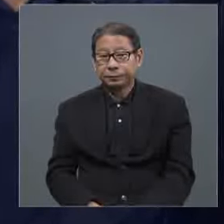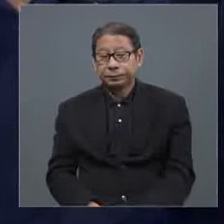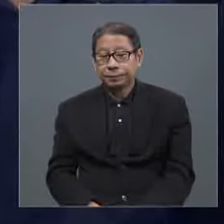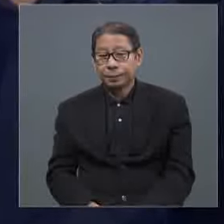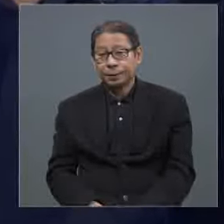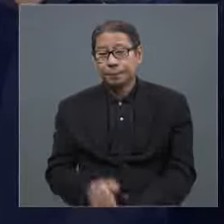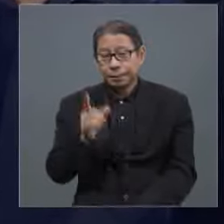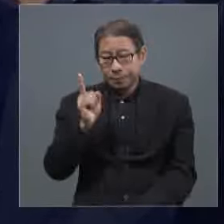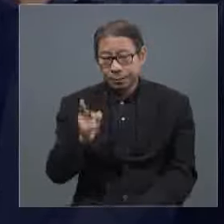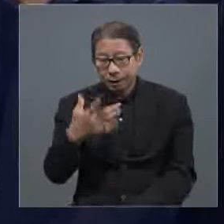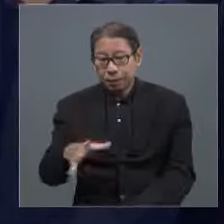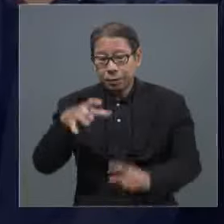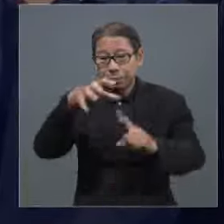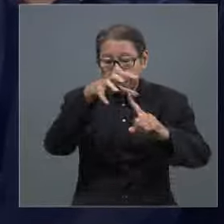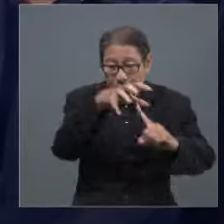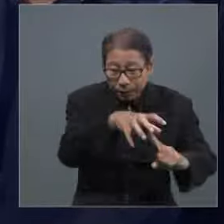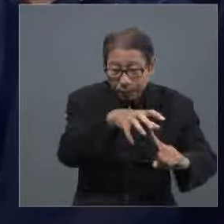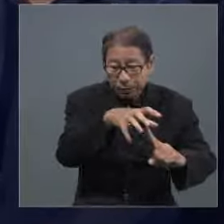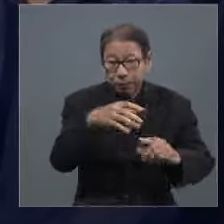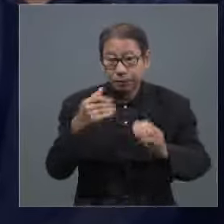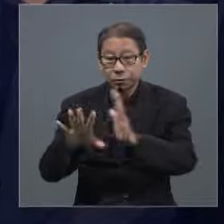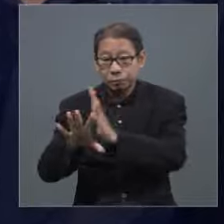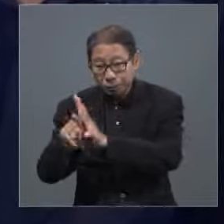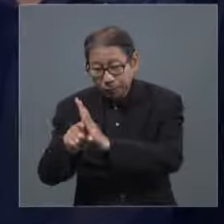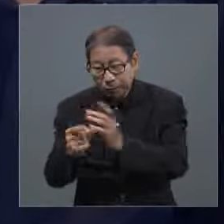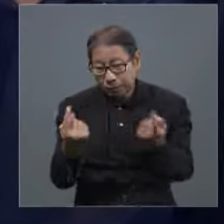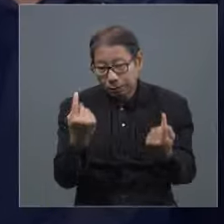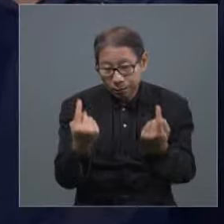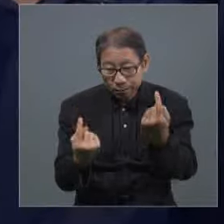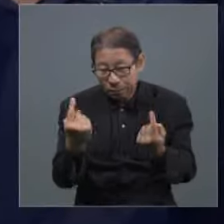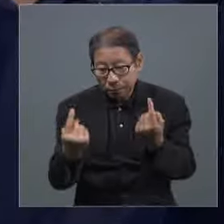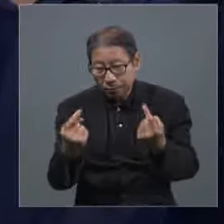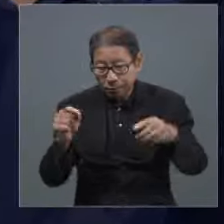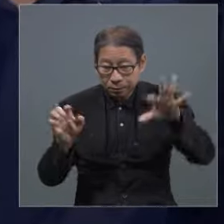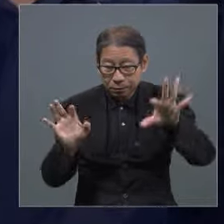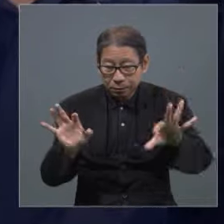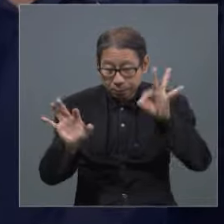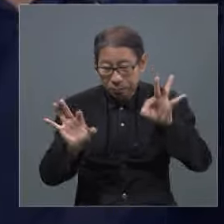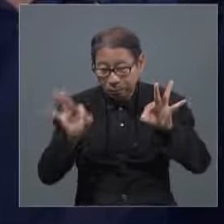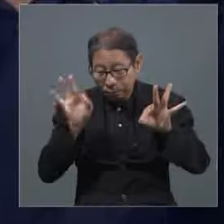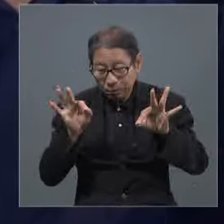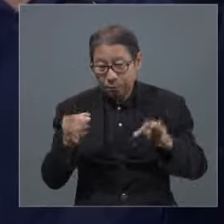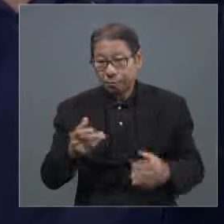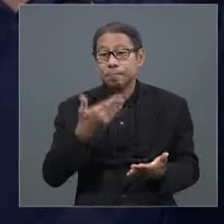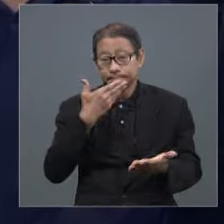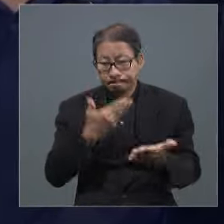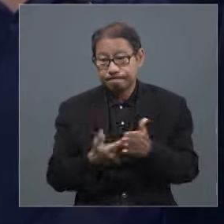คือจริงๆแล้วอยู่ที่พัทยาหรือแม่ก็อยู่ที่อุตภเปาแหละครับมีแค่นี้แหละครับนะครับดีครับดีครับ